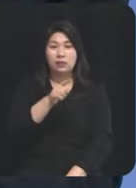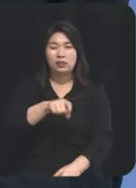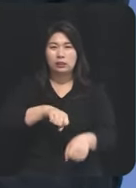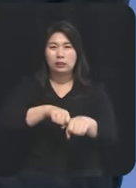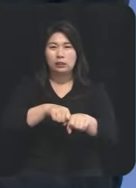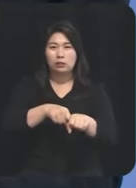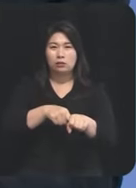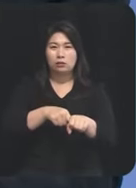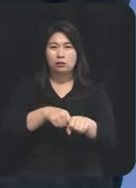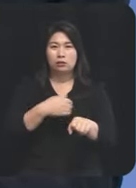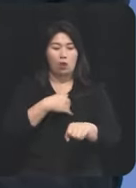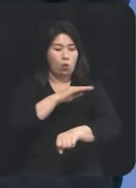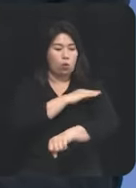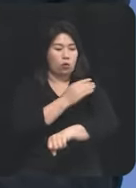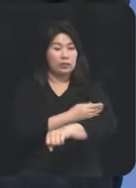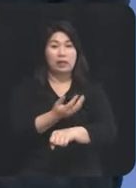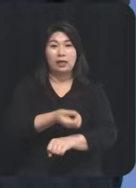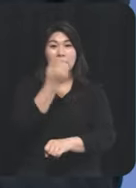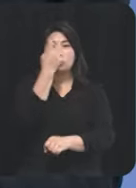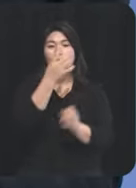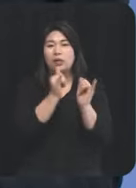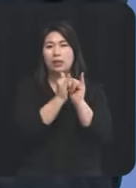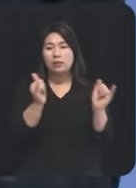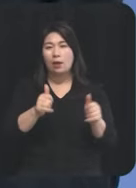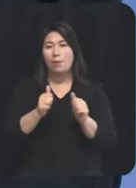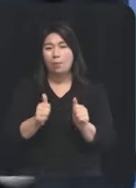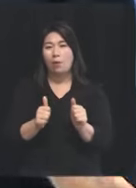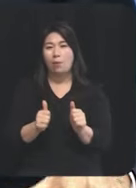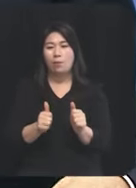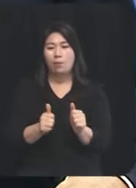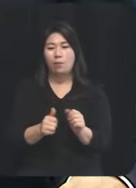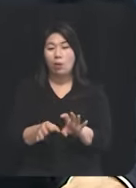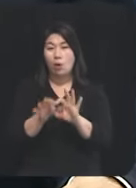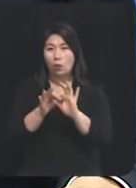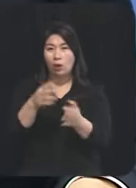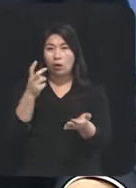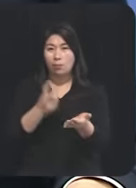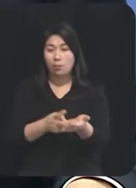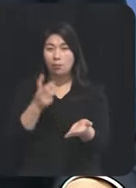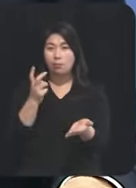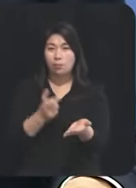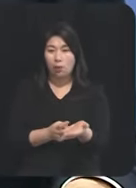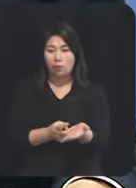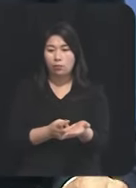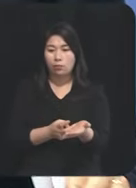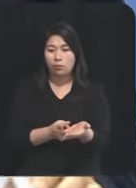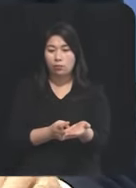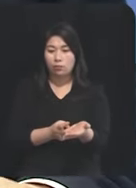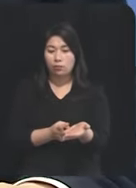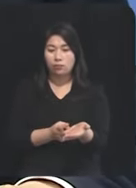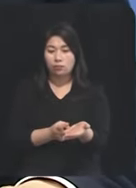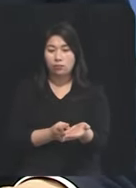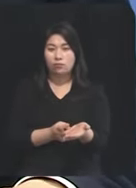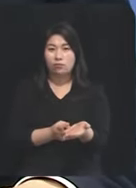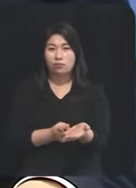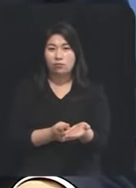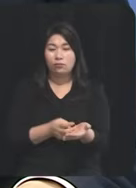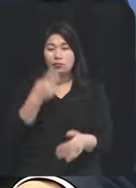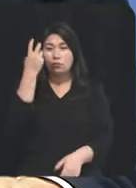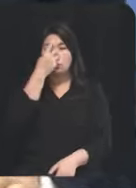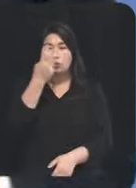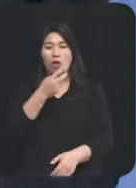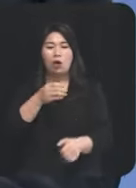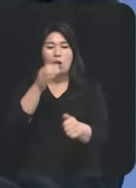강제성 조사 권한에 대해서는 입법기관인 관련된 법안이 그것도 그 강제 조사